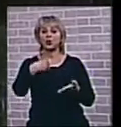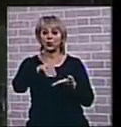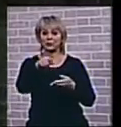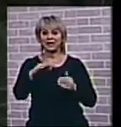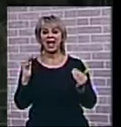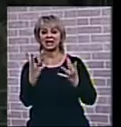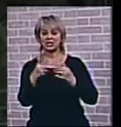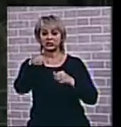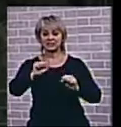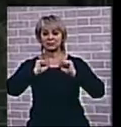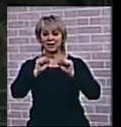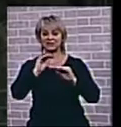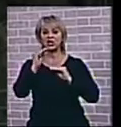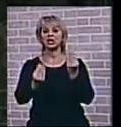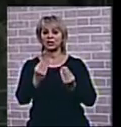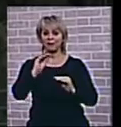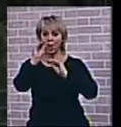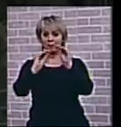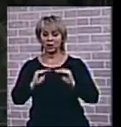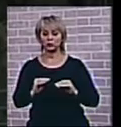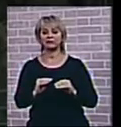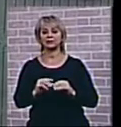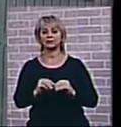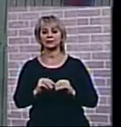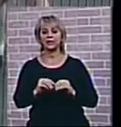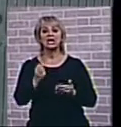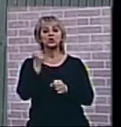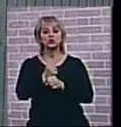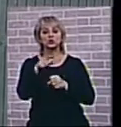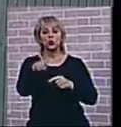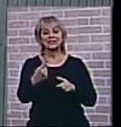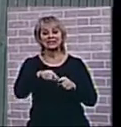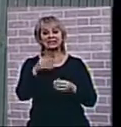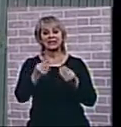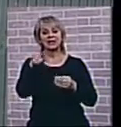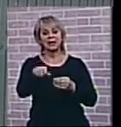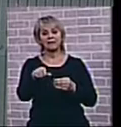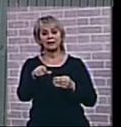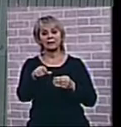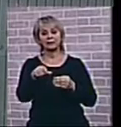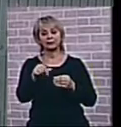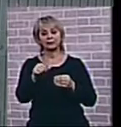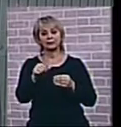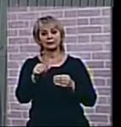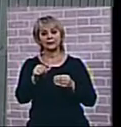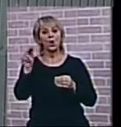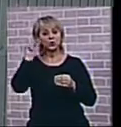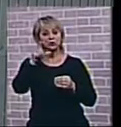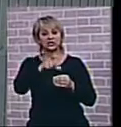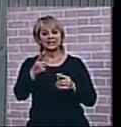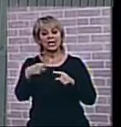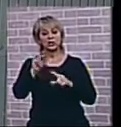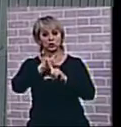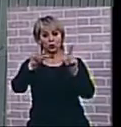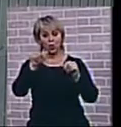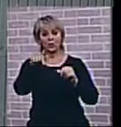приобрели ограждение и спортивное игровое оборудование. Созданы удобные условия для занятий спортом учащимся этой